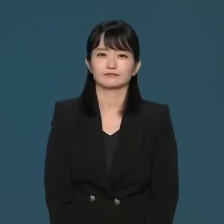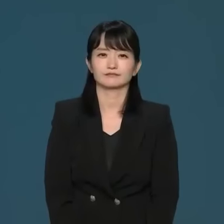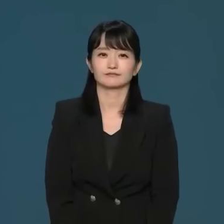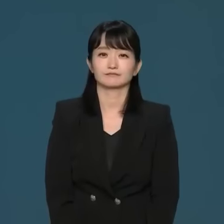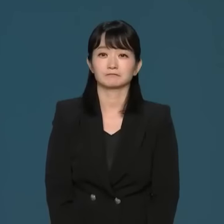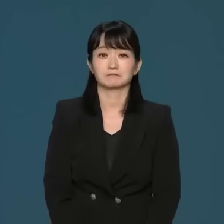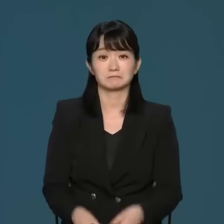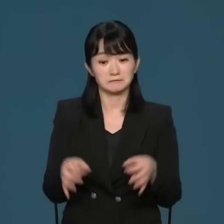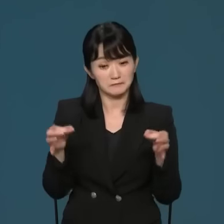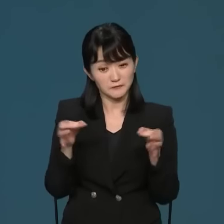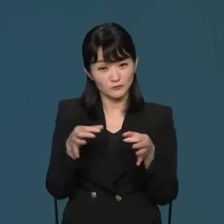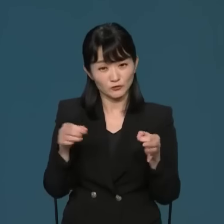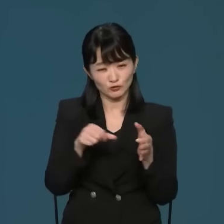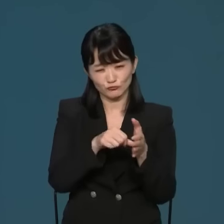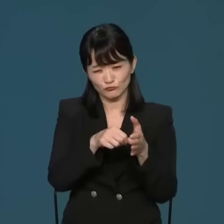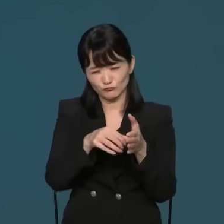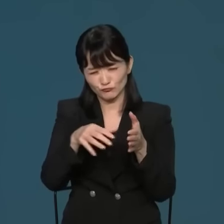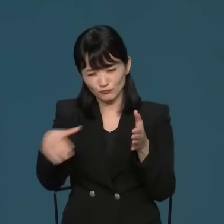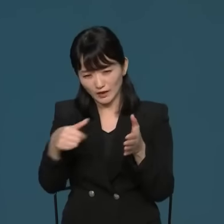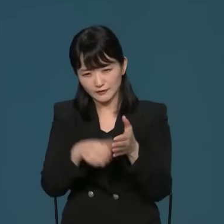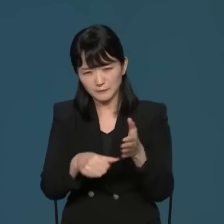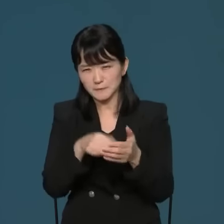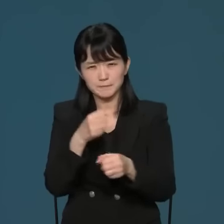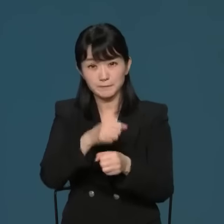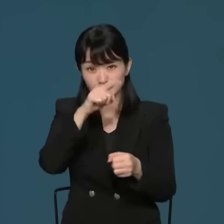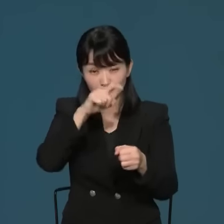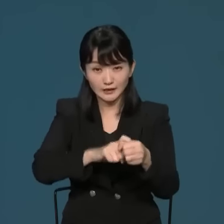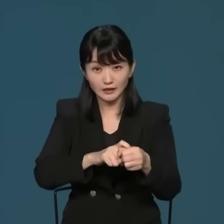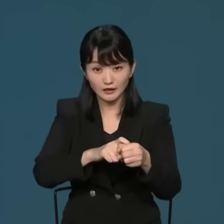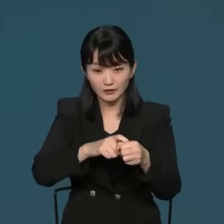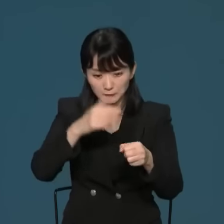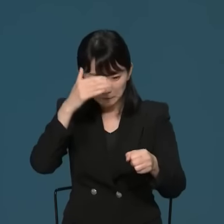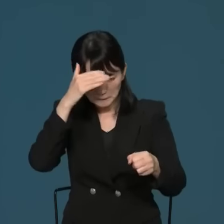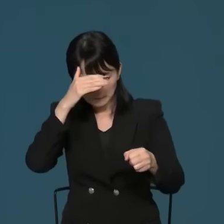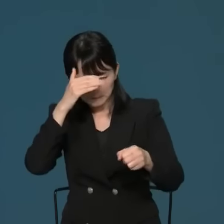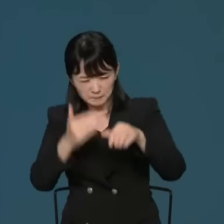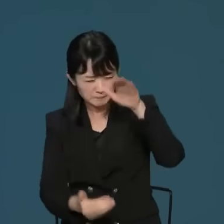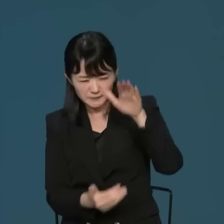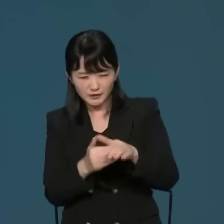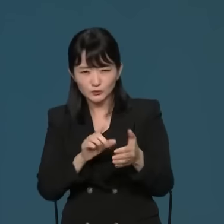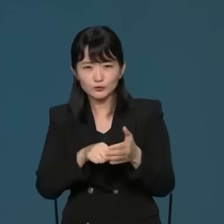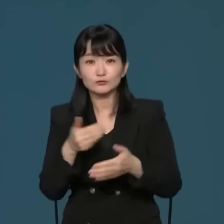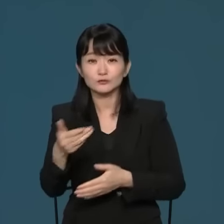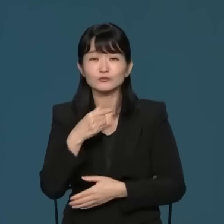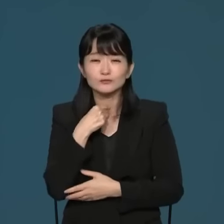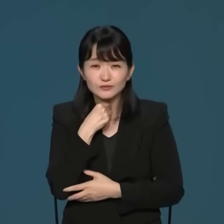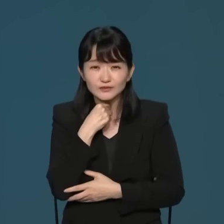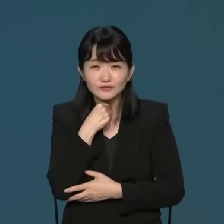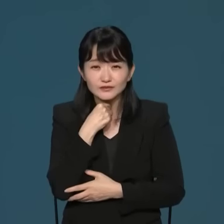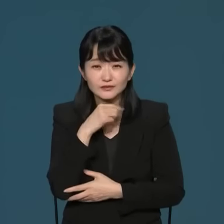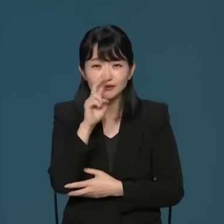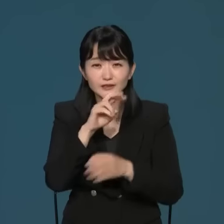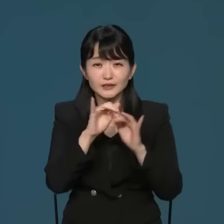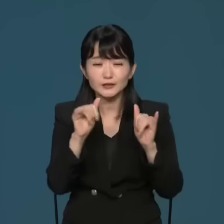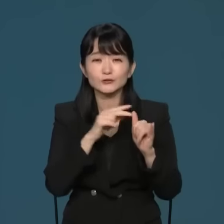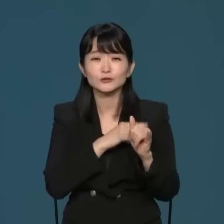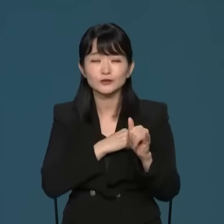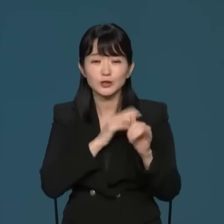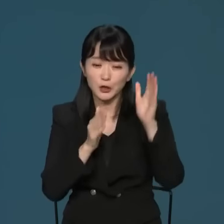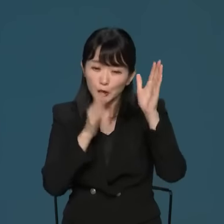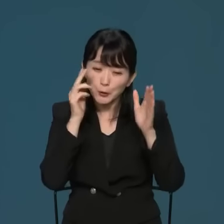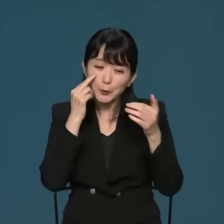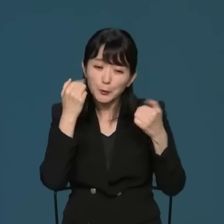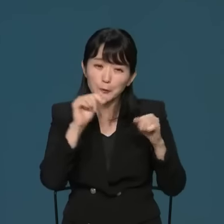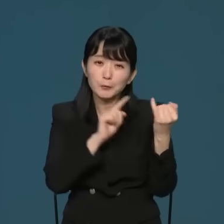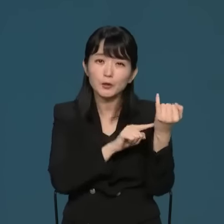매 순간 걸작을 만드는 게 목표다. 늘 관객들에게 최고의 시간을 만들어주고 싶다는 가수 겸 뮤지컬 배우